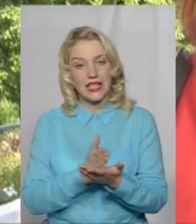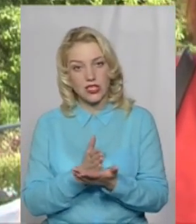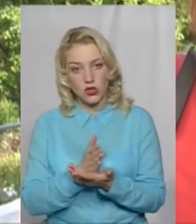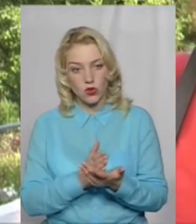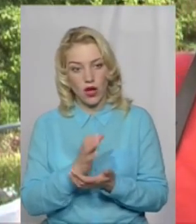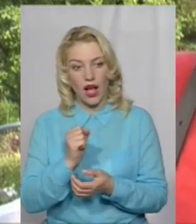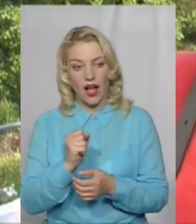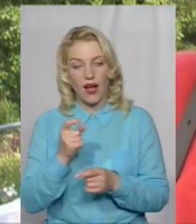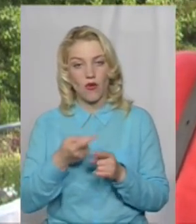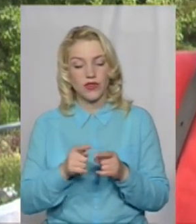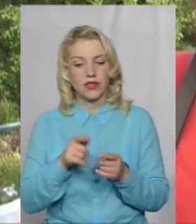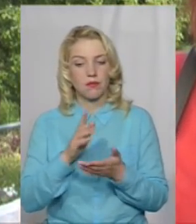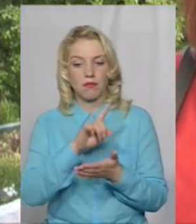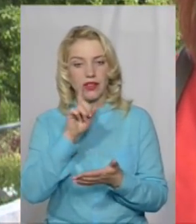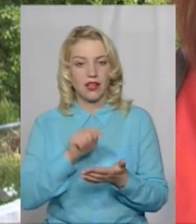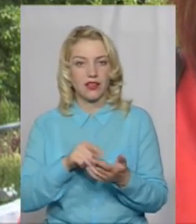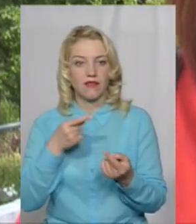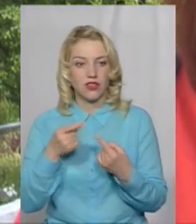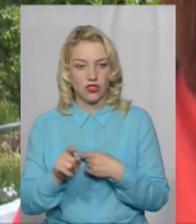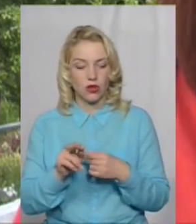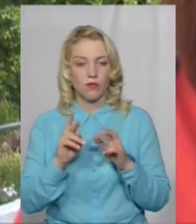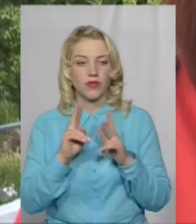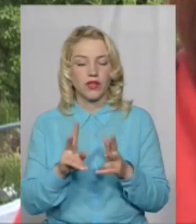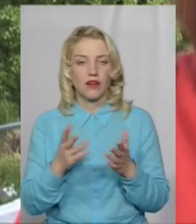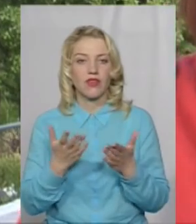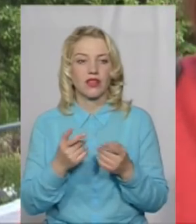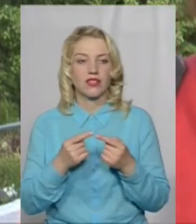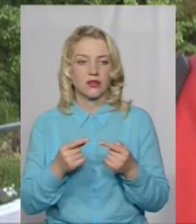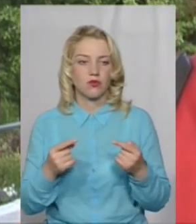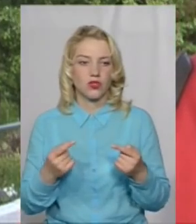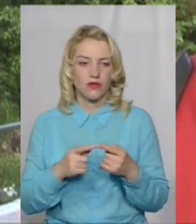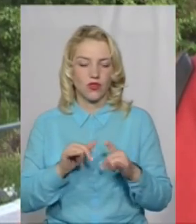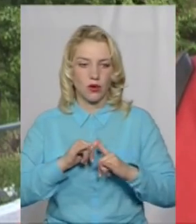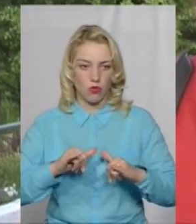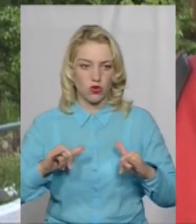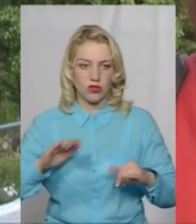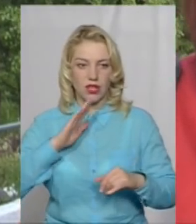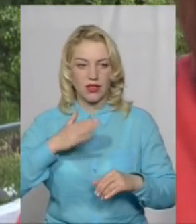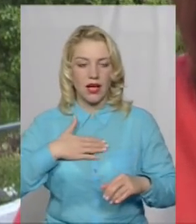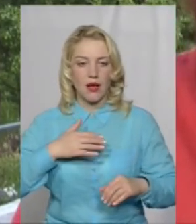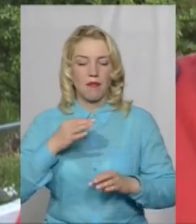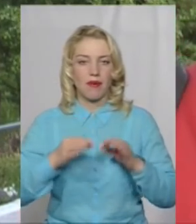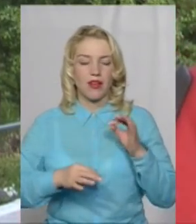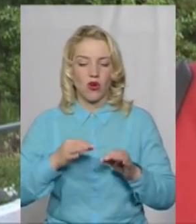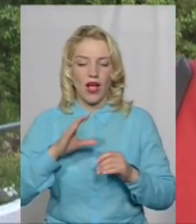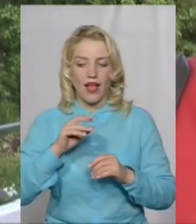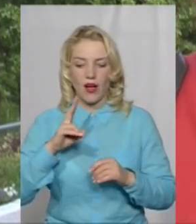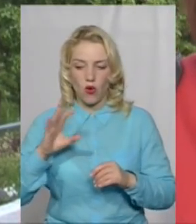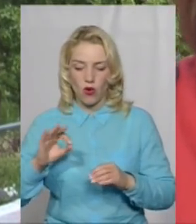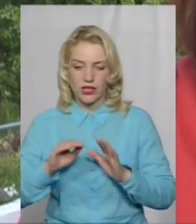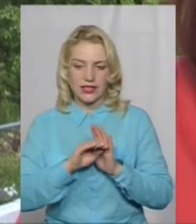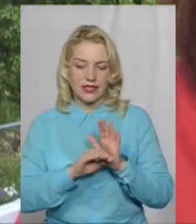них питання в іншому. В який спосіб вони поширяться на наші природні екосистеми і витіснять чи не